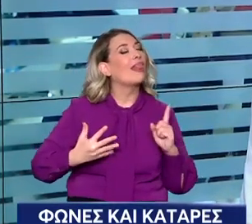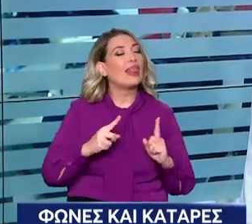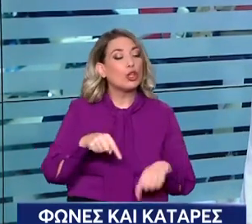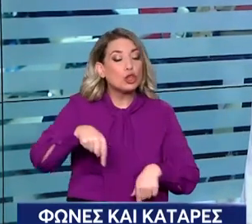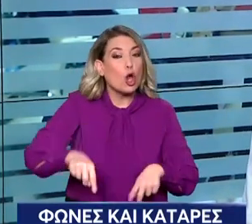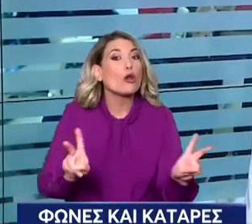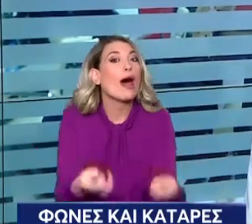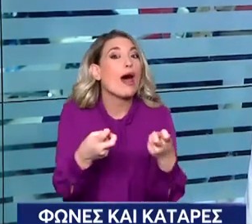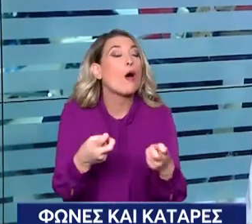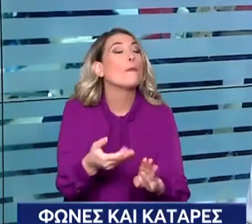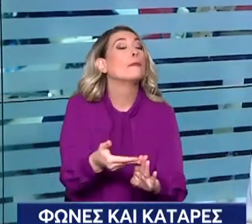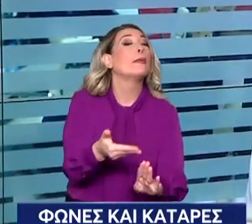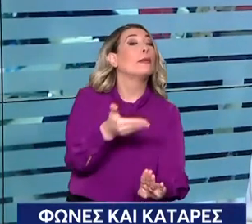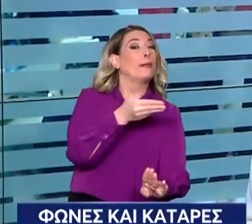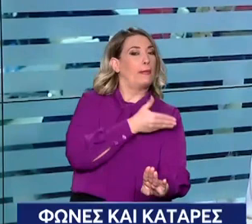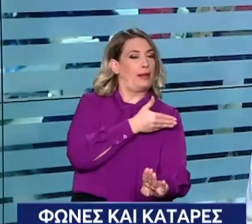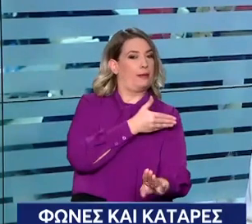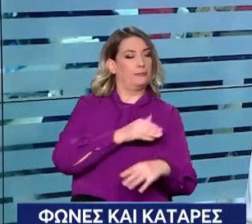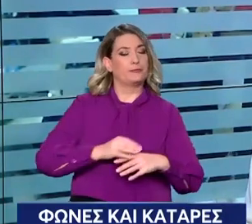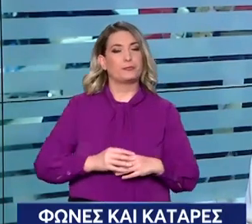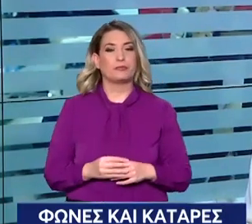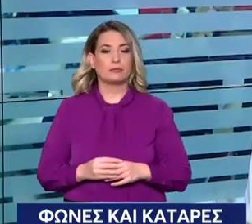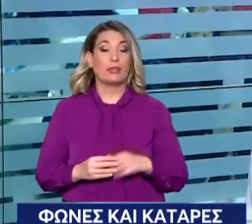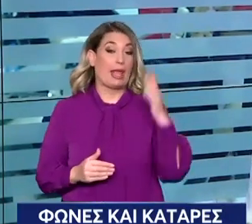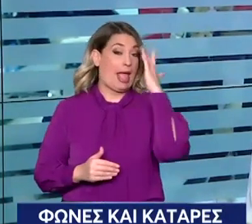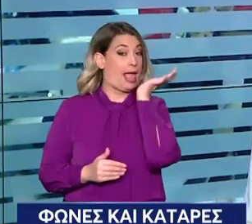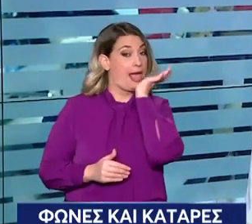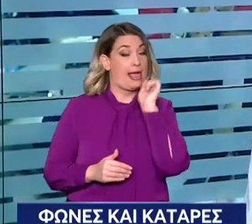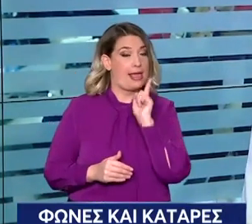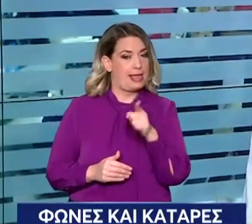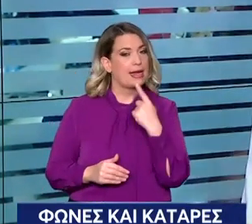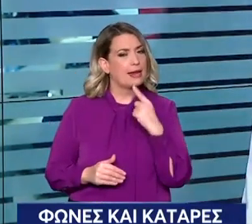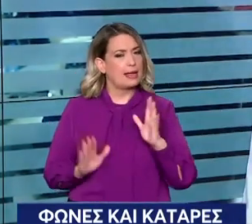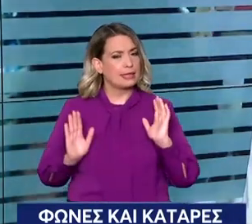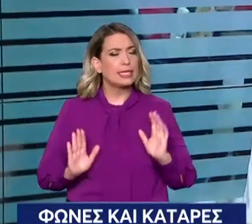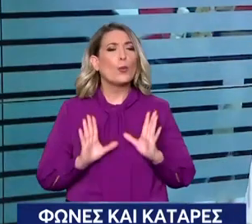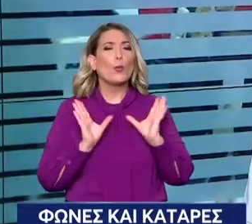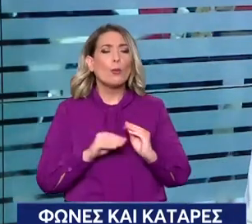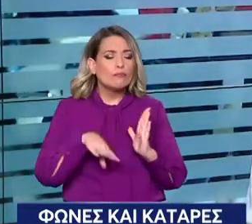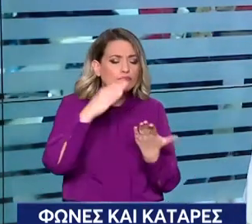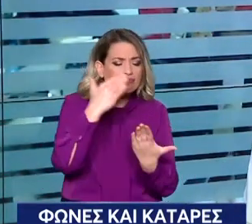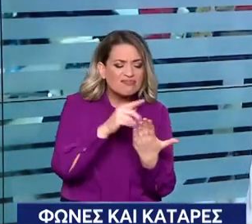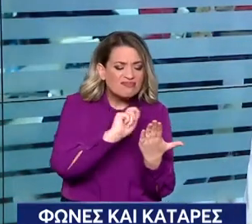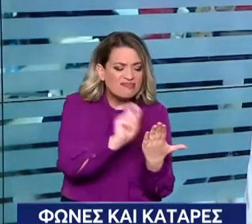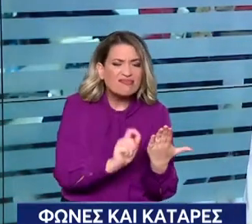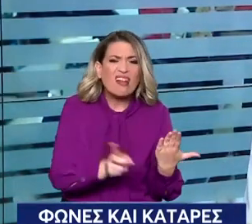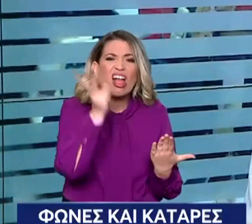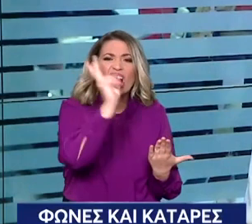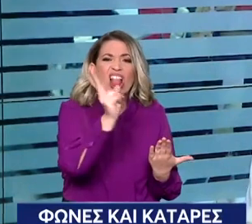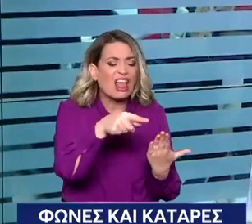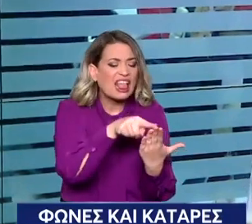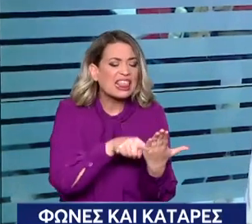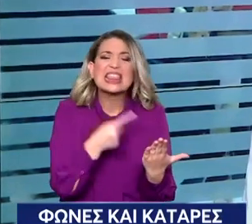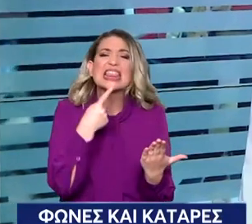αντιμετωπίζουν τώρα τη δικαιοσύνη εμείς μιλάμε βάση του κατηγορητηρίου που φαίνεται τέλος πάντων ο χρόνος τέλεσης αυτών των